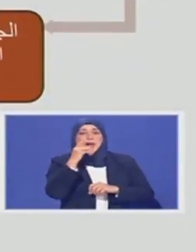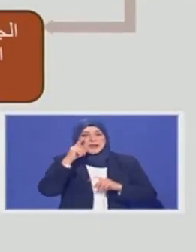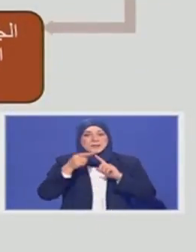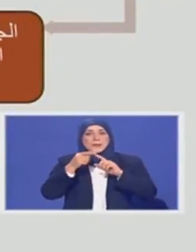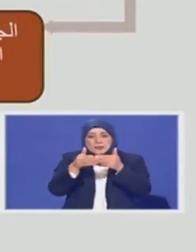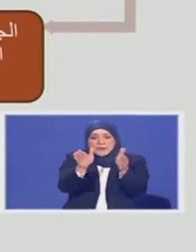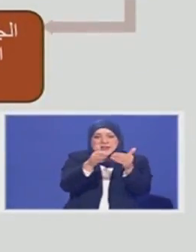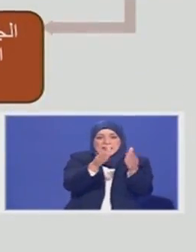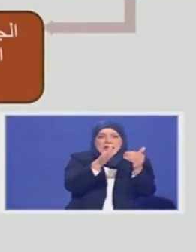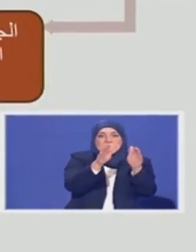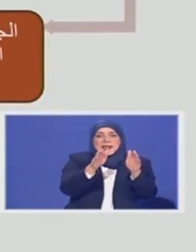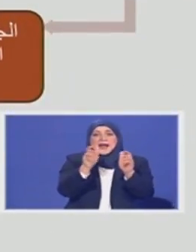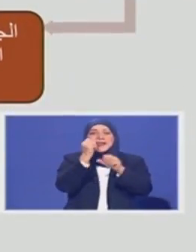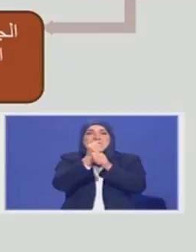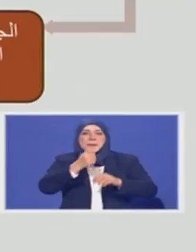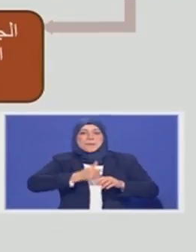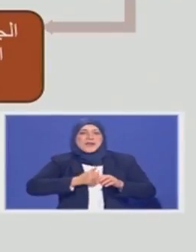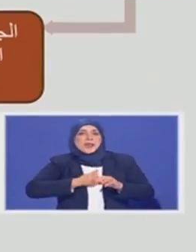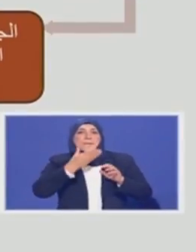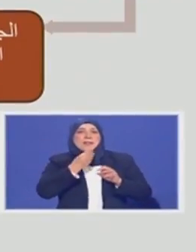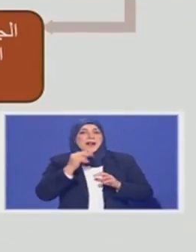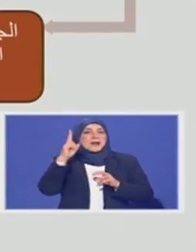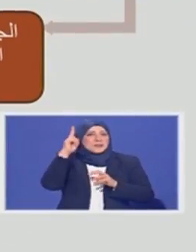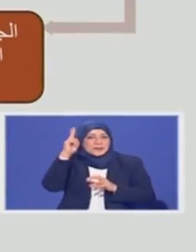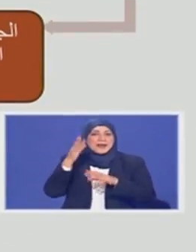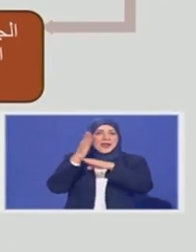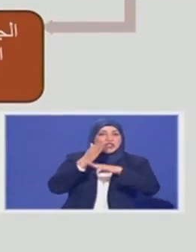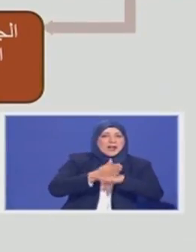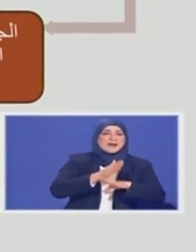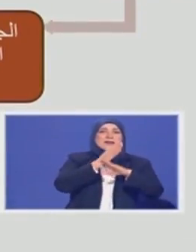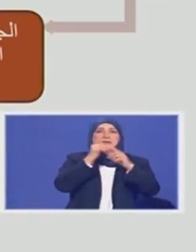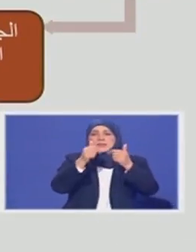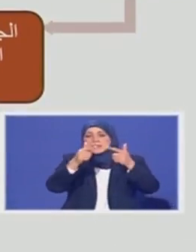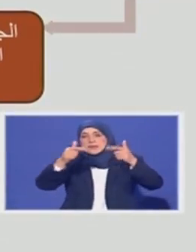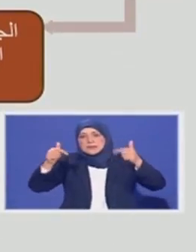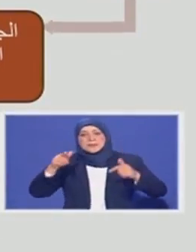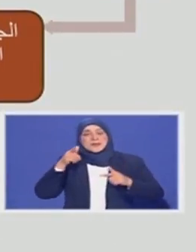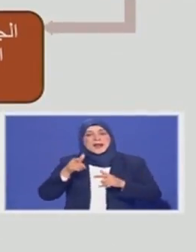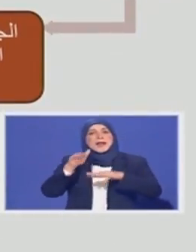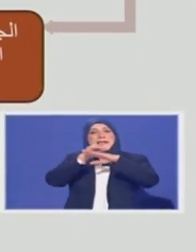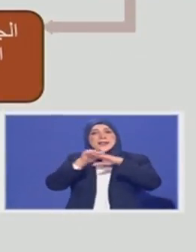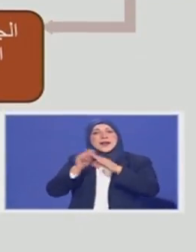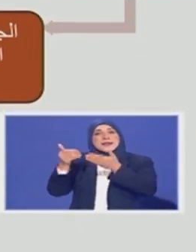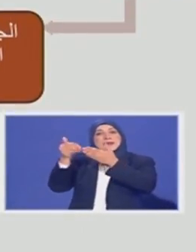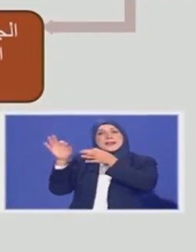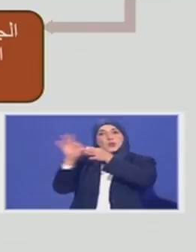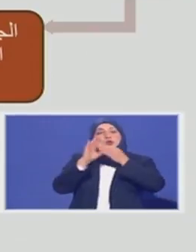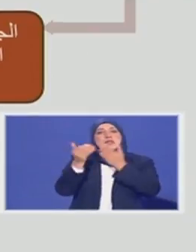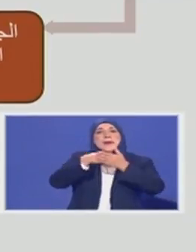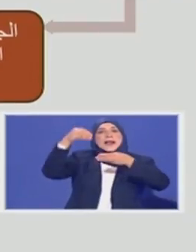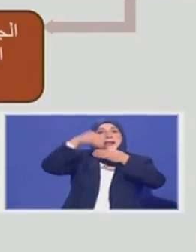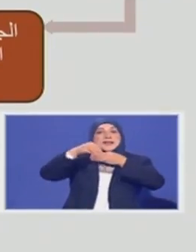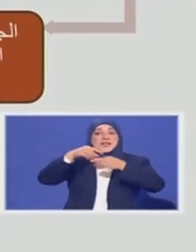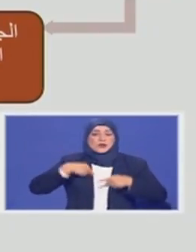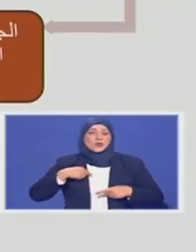أقرب وقت ممكن نظراً وباعتبار هذا البعد الاجتماعي. القطاعات الاقتصادية المهددة، اليوم